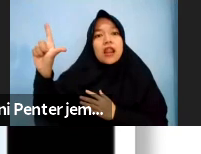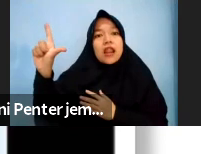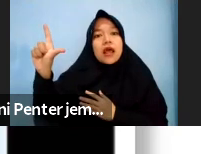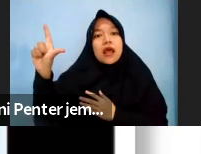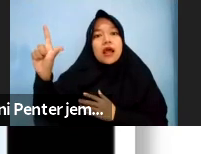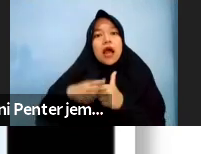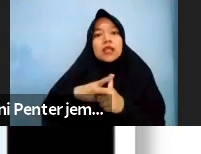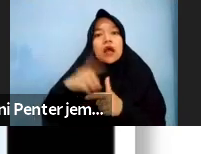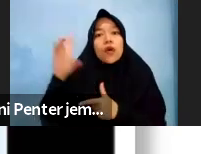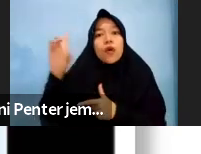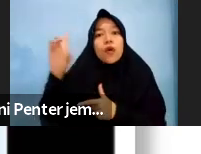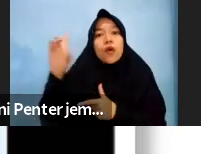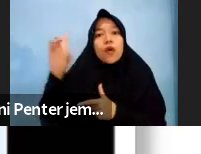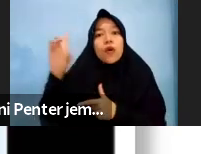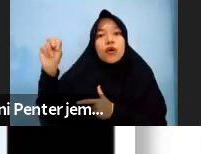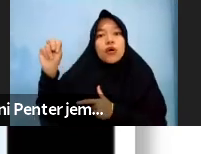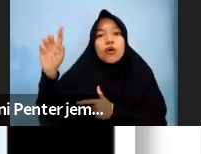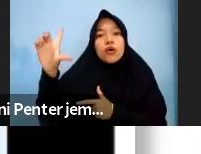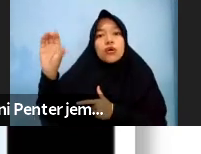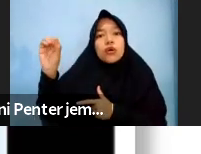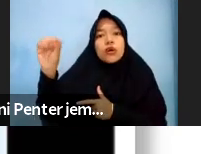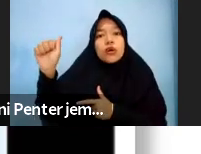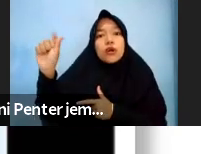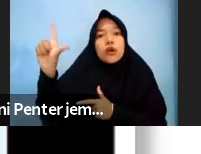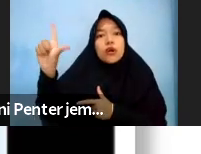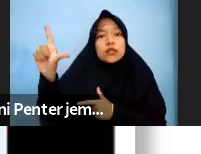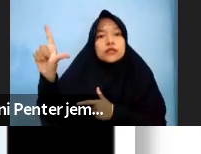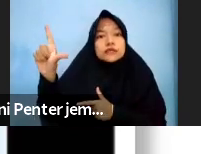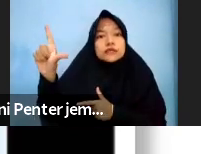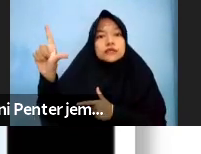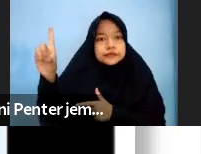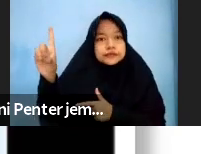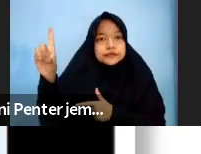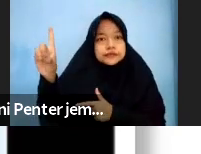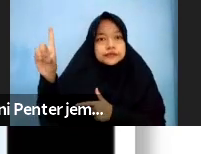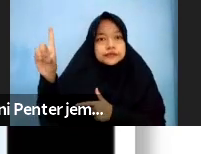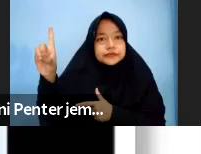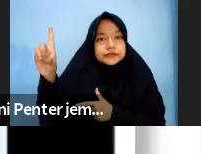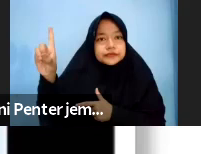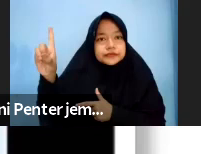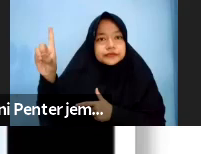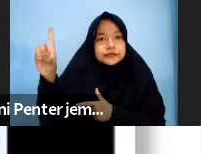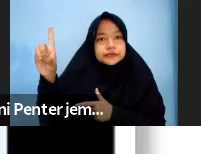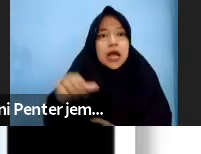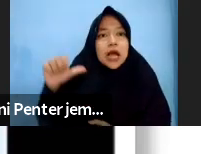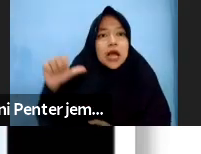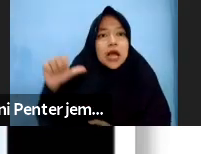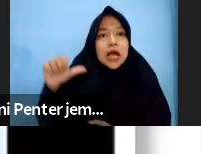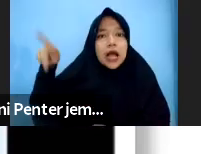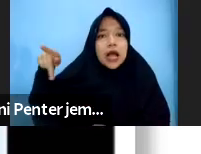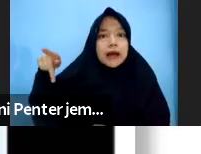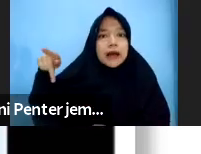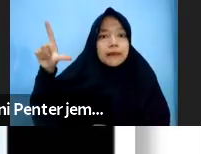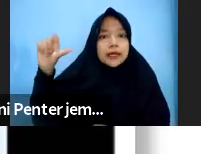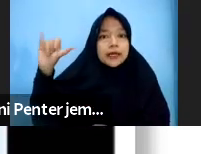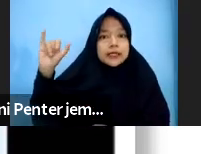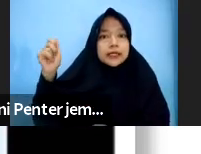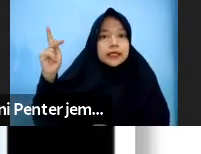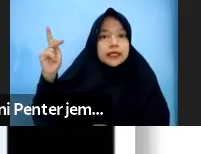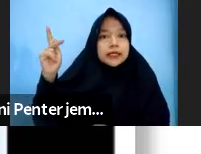misalkan mau masuk aja Itu bisa menikmati radio streaming yang 24jam